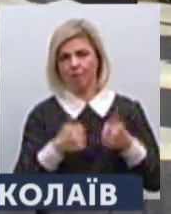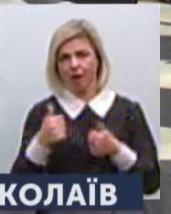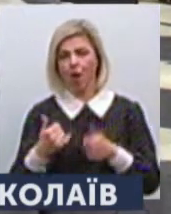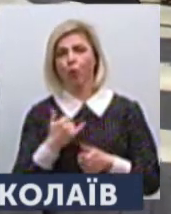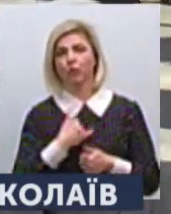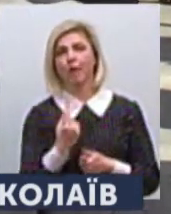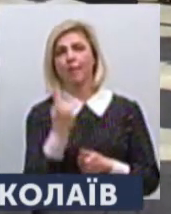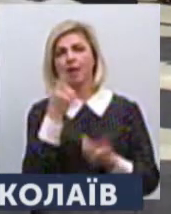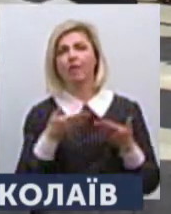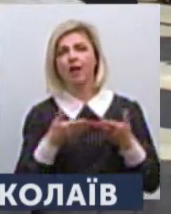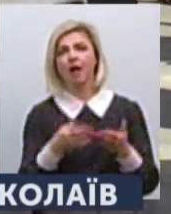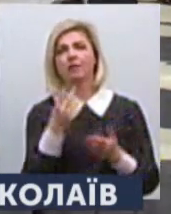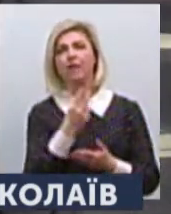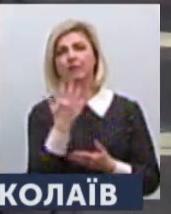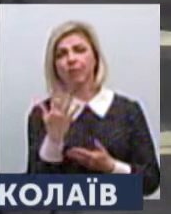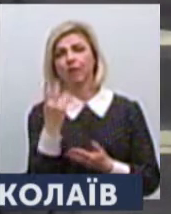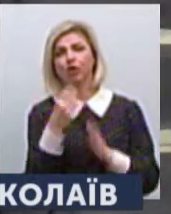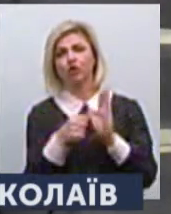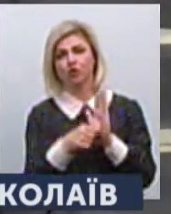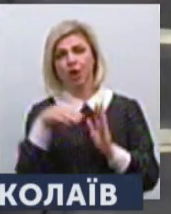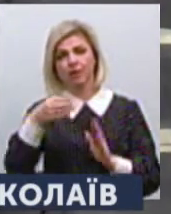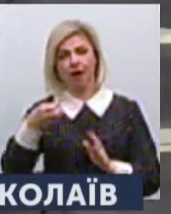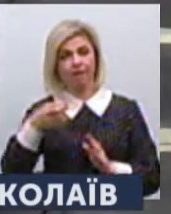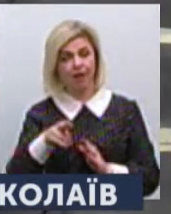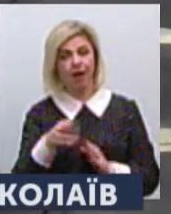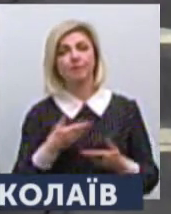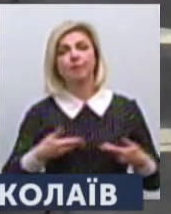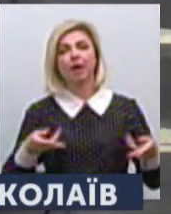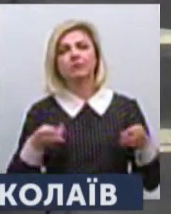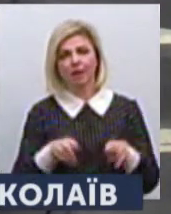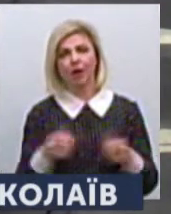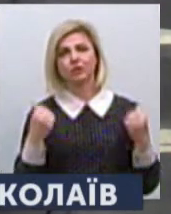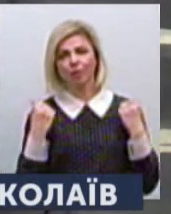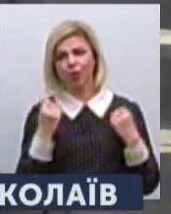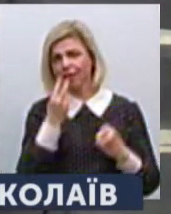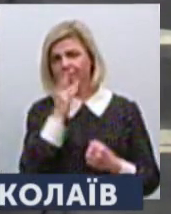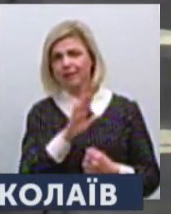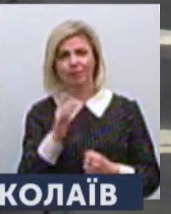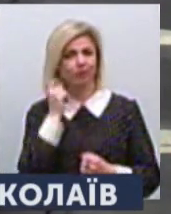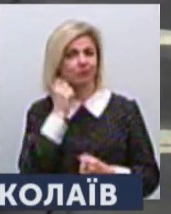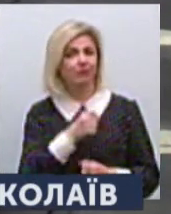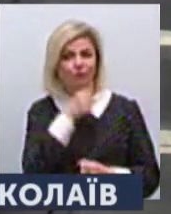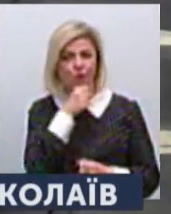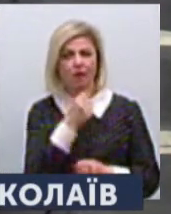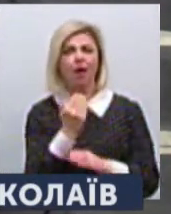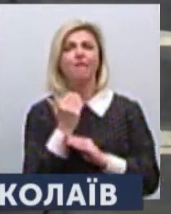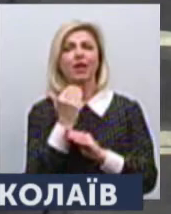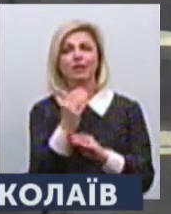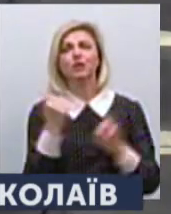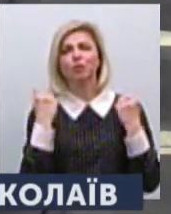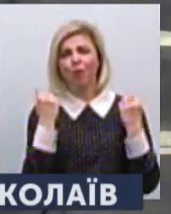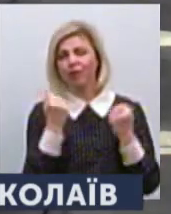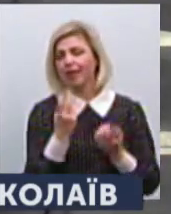регата 25-26 травня. Тож ми залишаємось в спорті, не дивлячись на роки. Вітрильний спорт не має обмежень у віці.